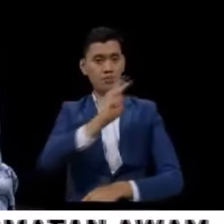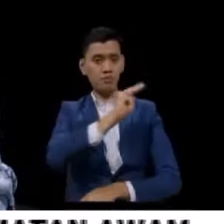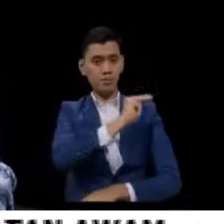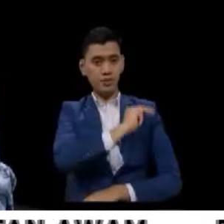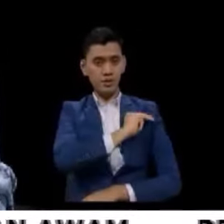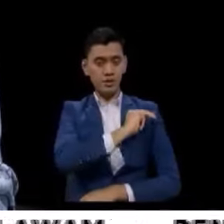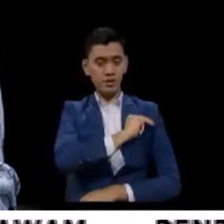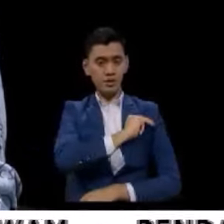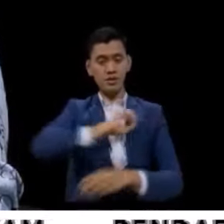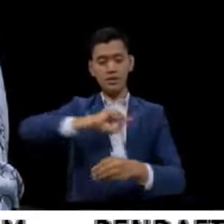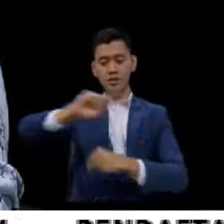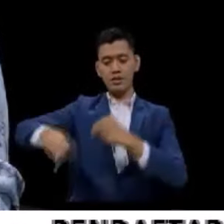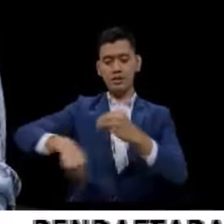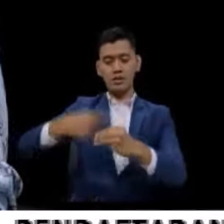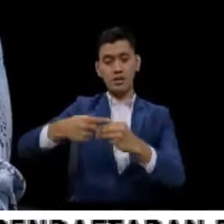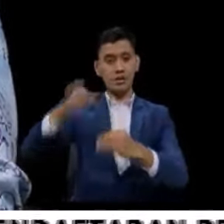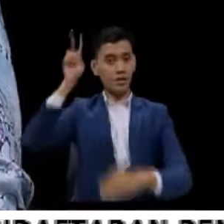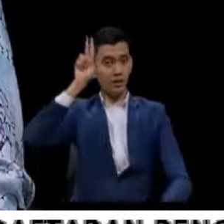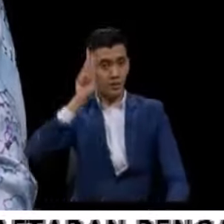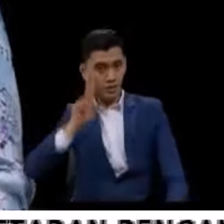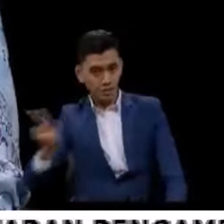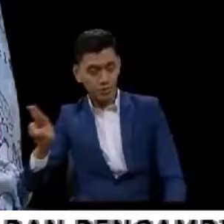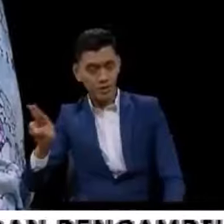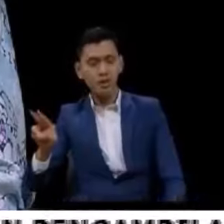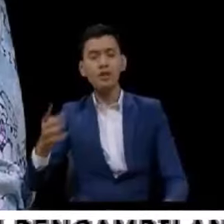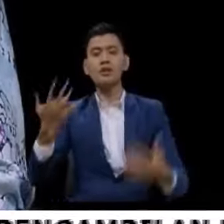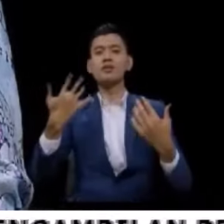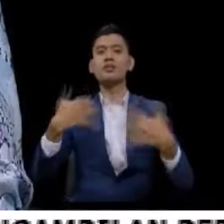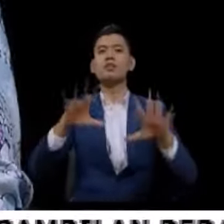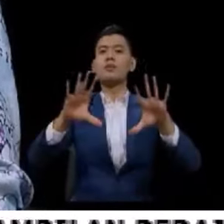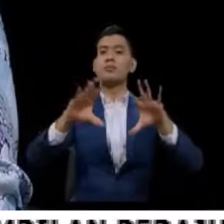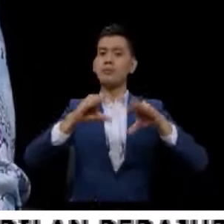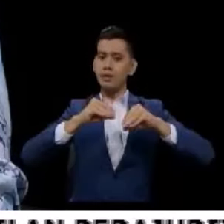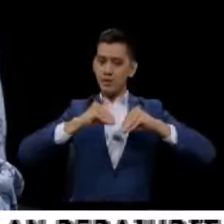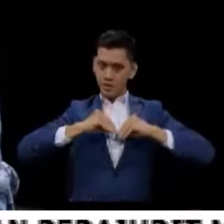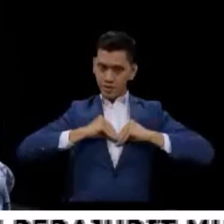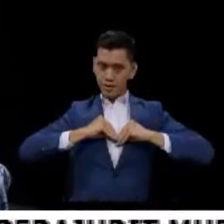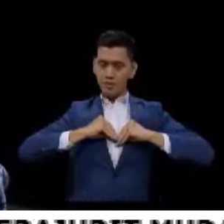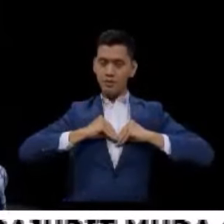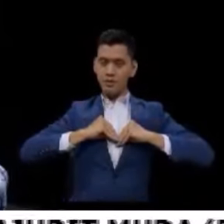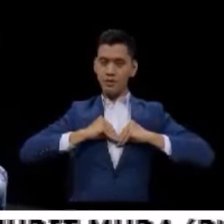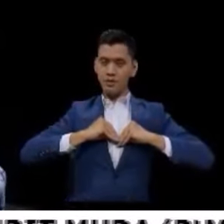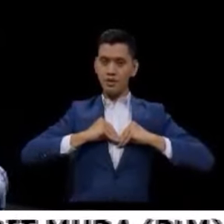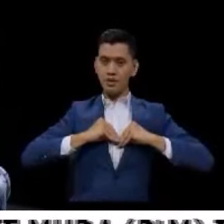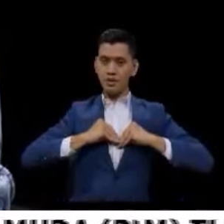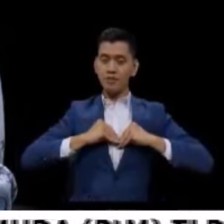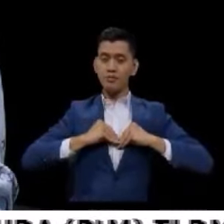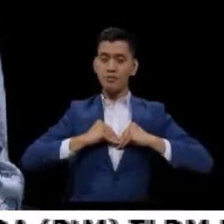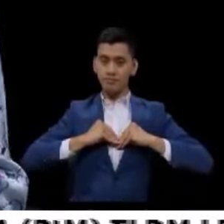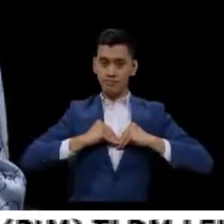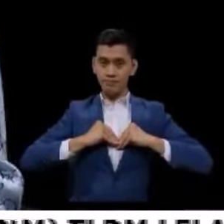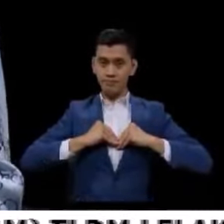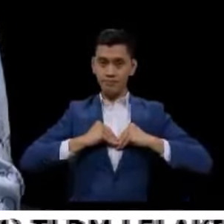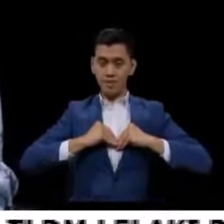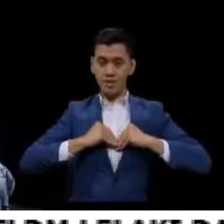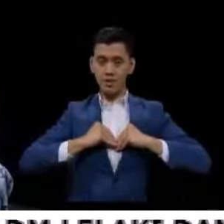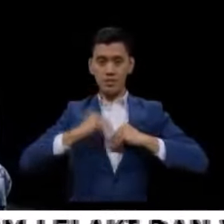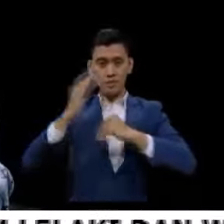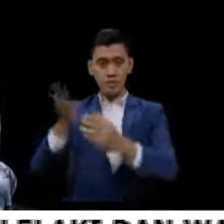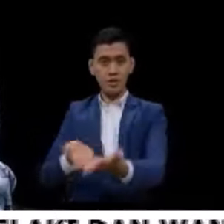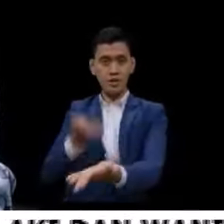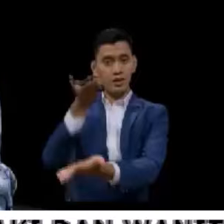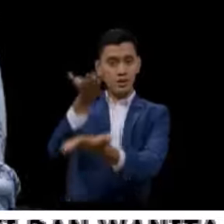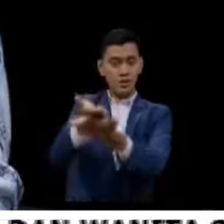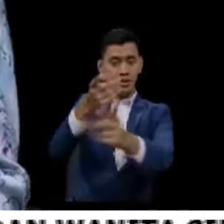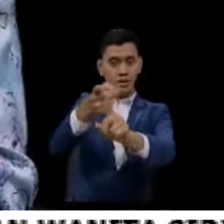jabatan peneliti Halo agama telah pun menyambut saran yang dipegang gaskan oleh